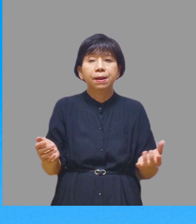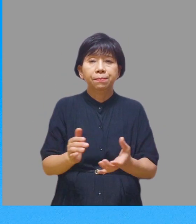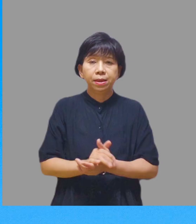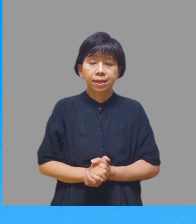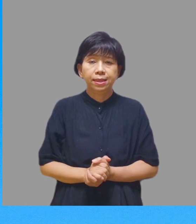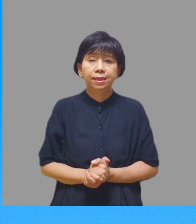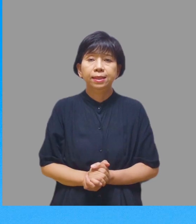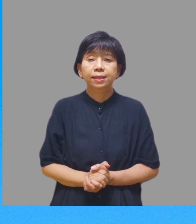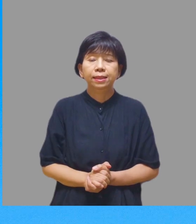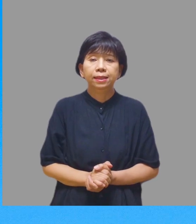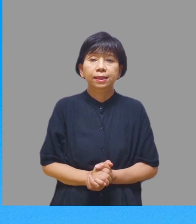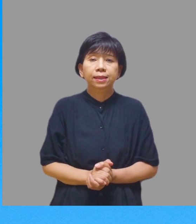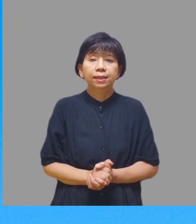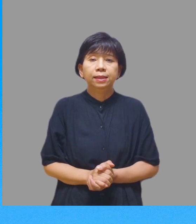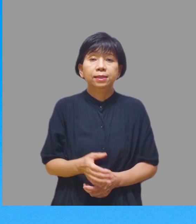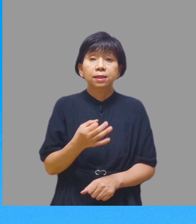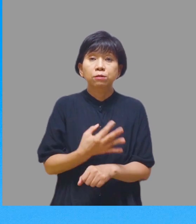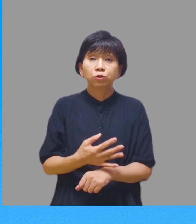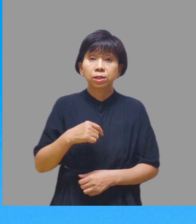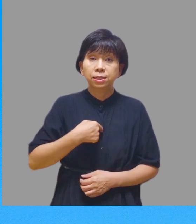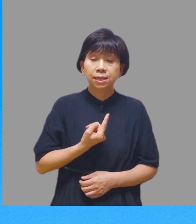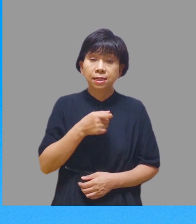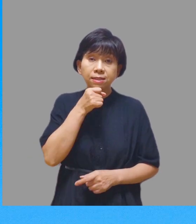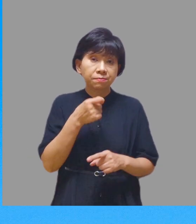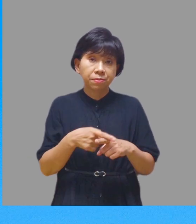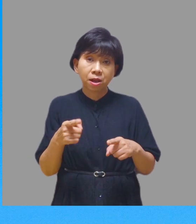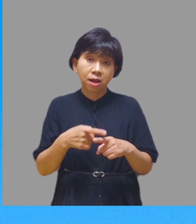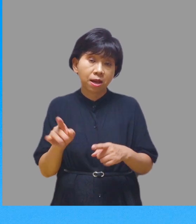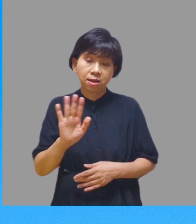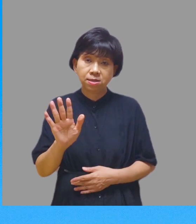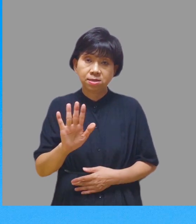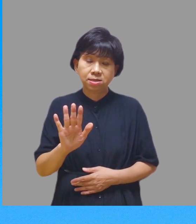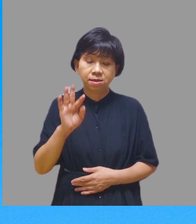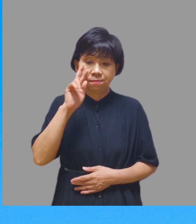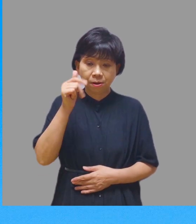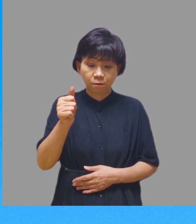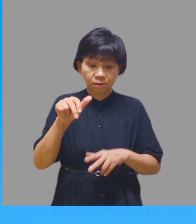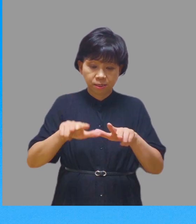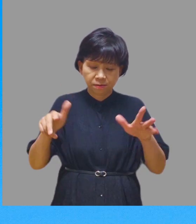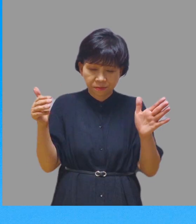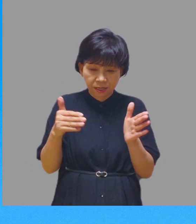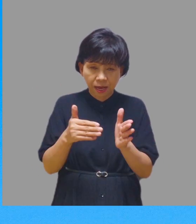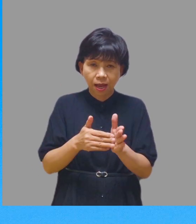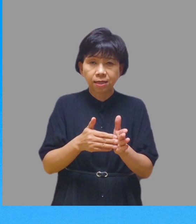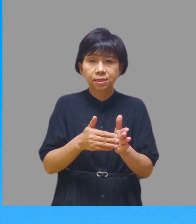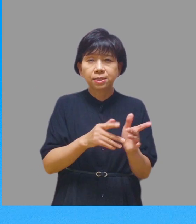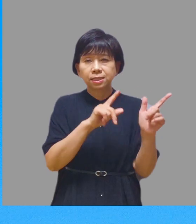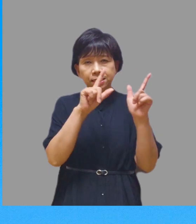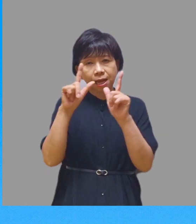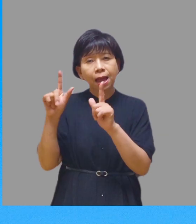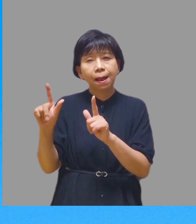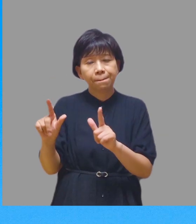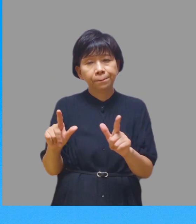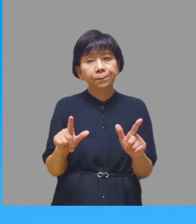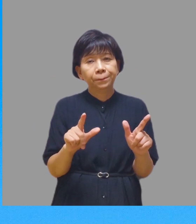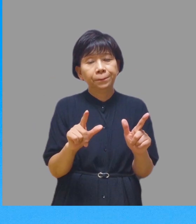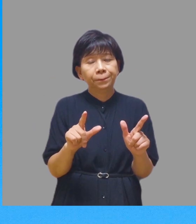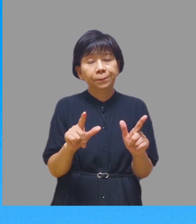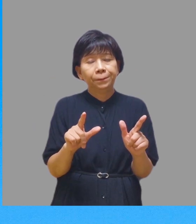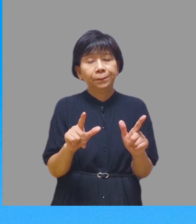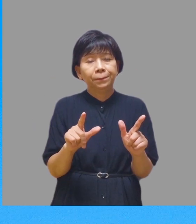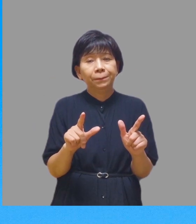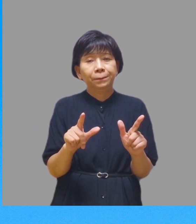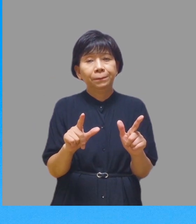아멘. 이 말씀은 단순한 자기평가가 아닙니다. 사도 바울이 지금까지 인생을 이렇게